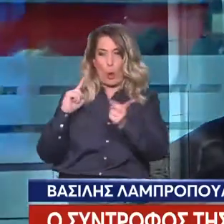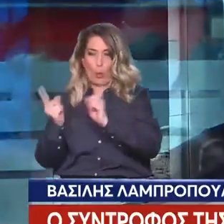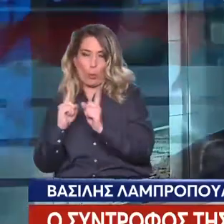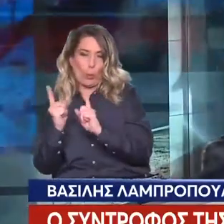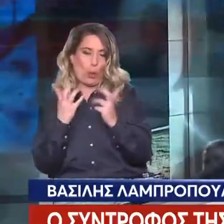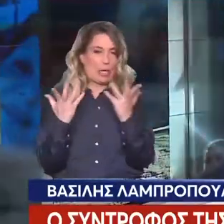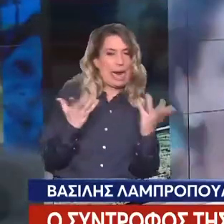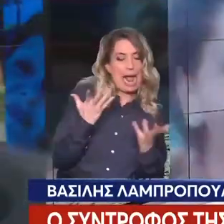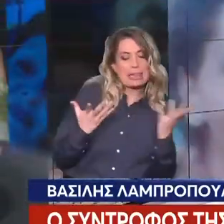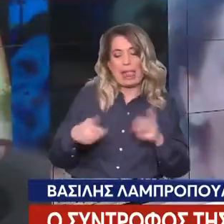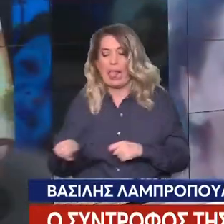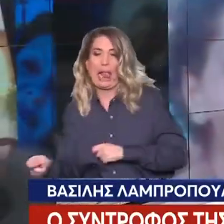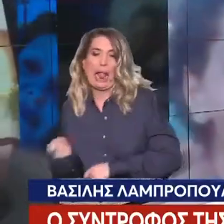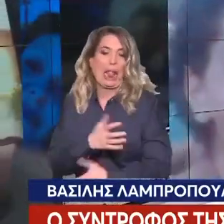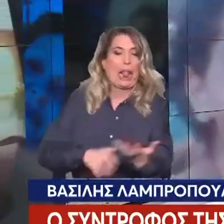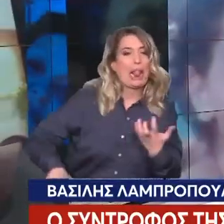άλλη πλευρά